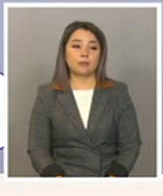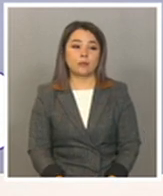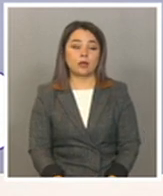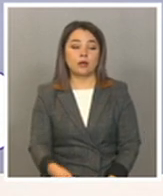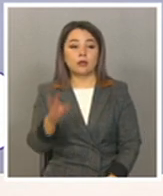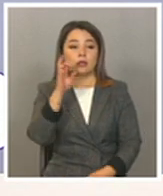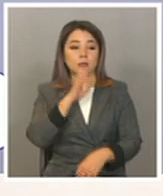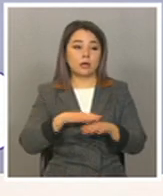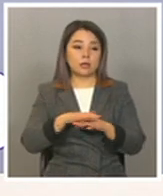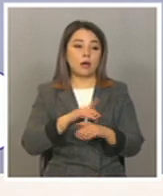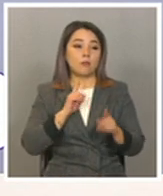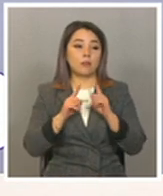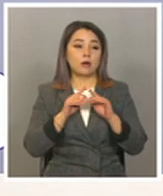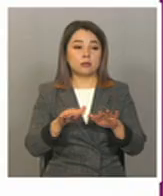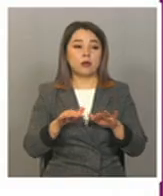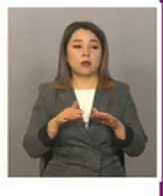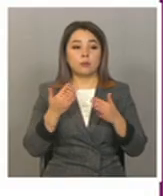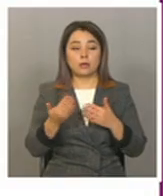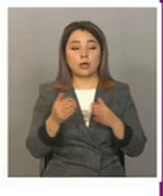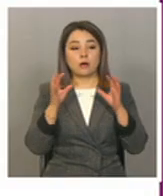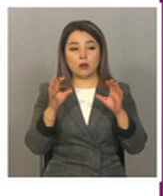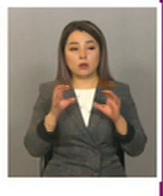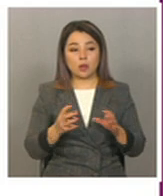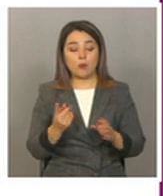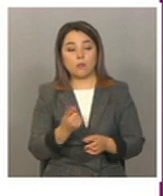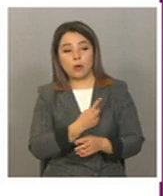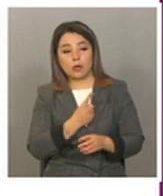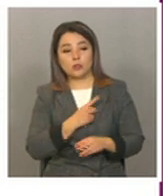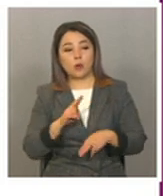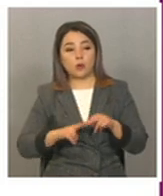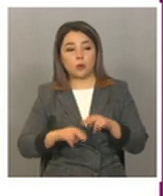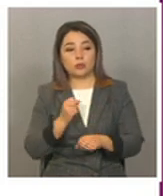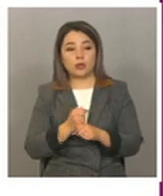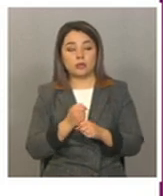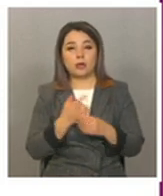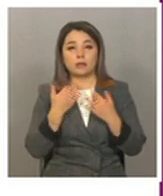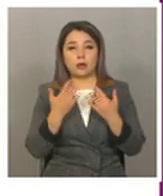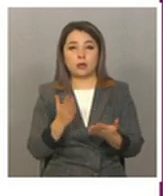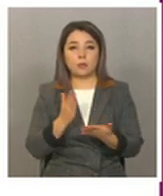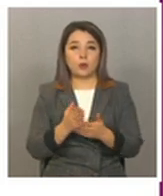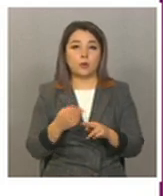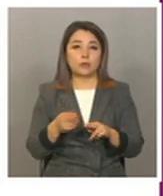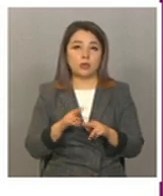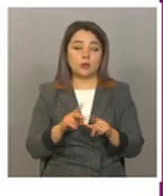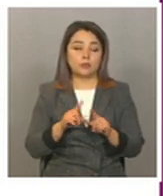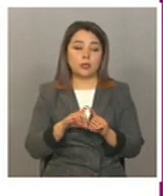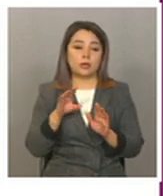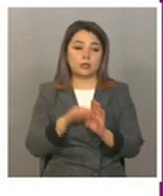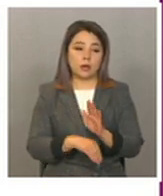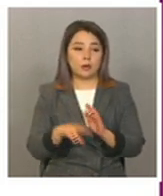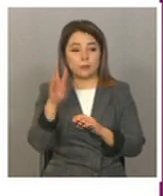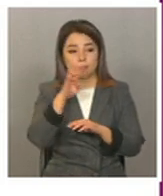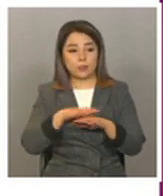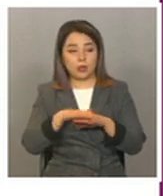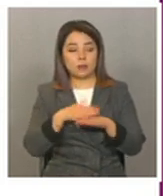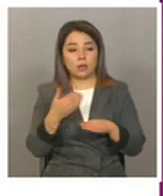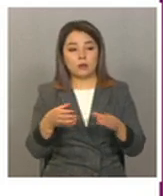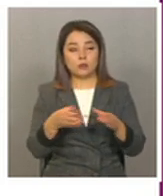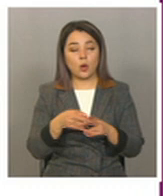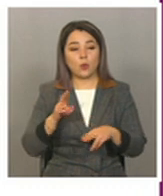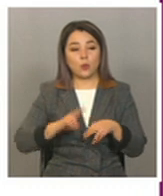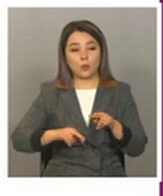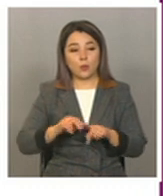Елде парламенттік конституциялық монархияны құруды талап етті, сонымен қатар мемлекеттік